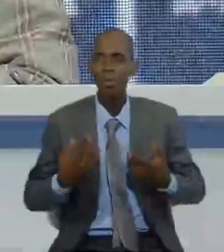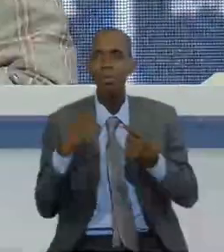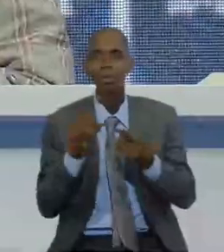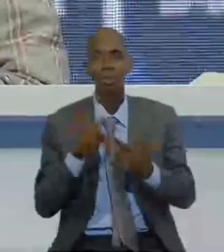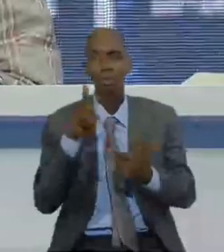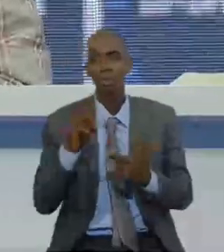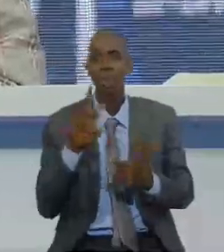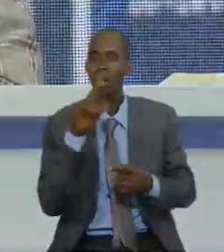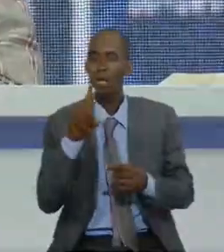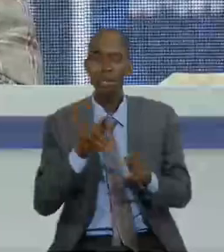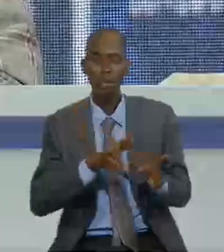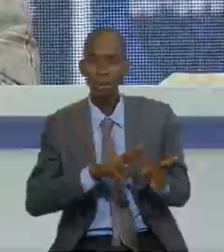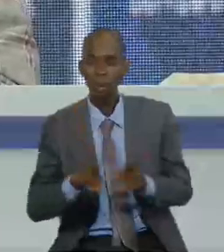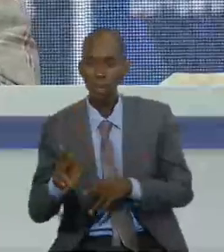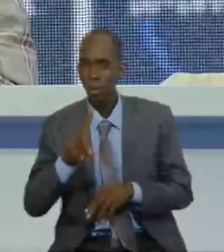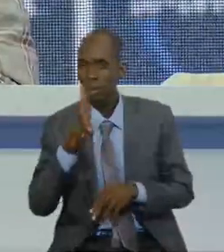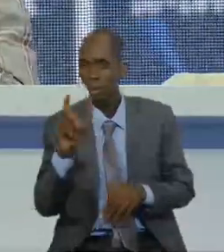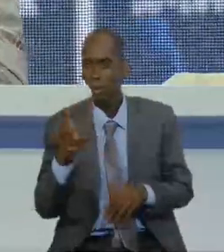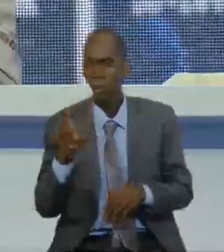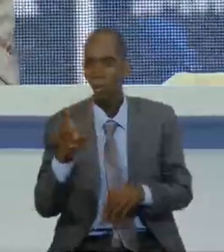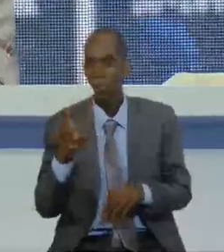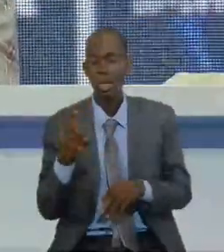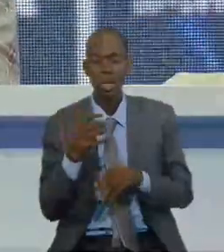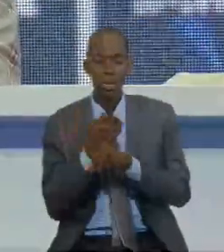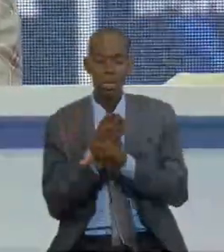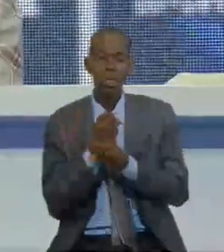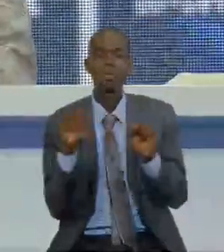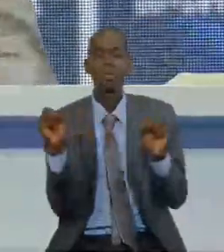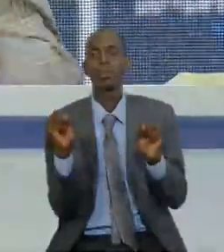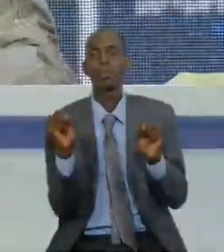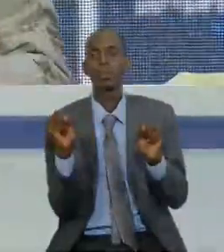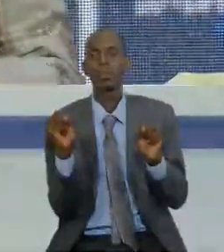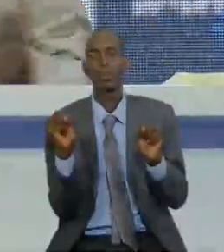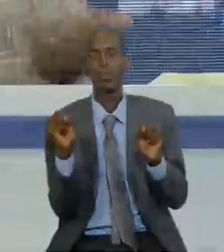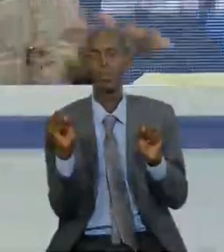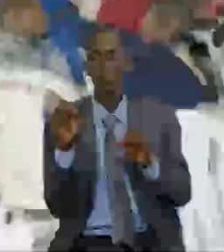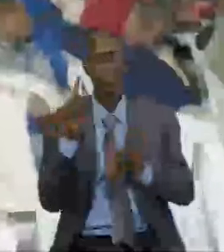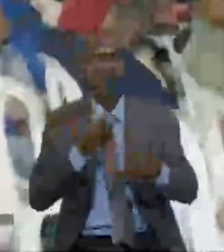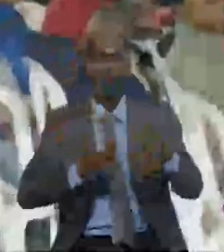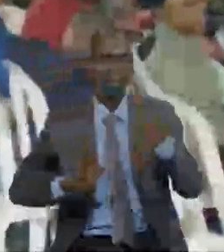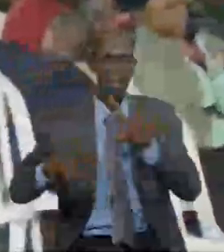la nouvelle vie vient pour toi est-ce que tu es prêt le salut